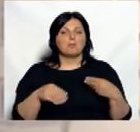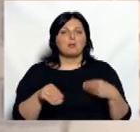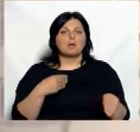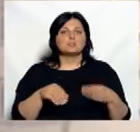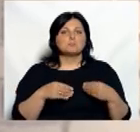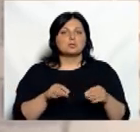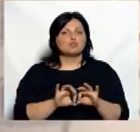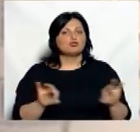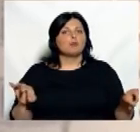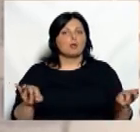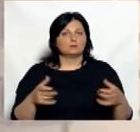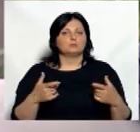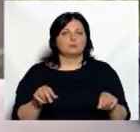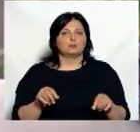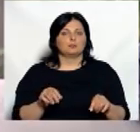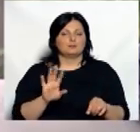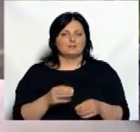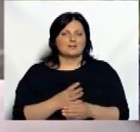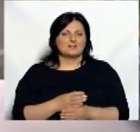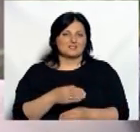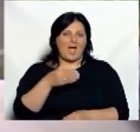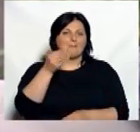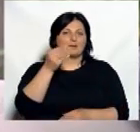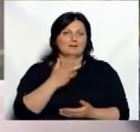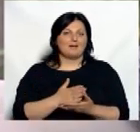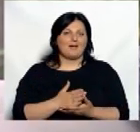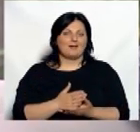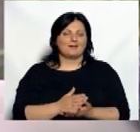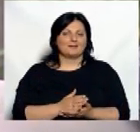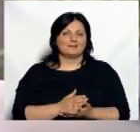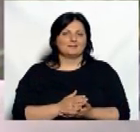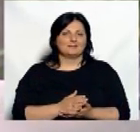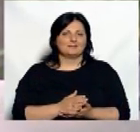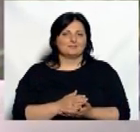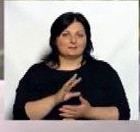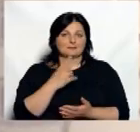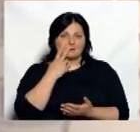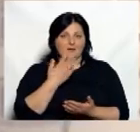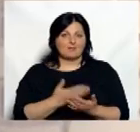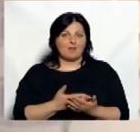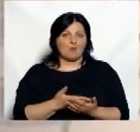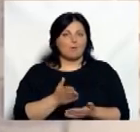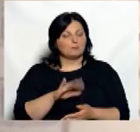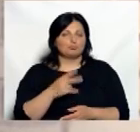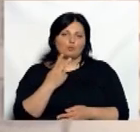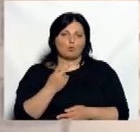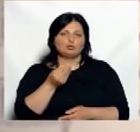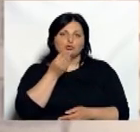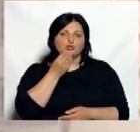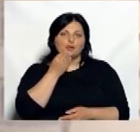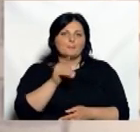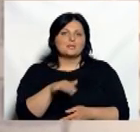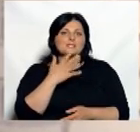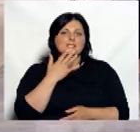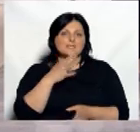პლასტმასის ძაბრი, შლანგი სადა? ძაბრია! არ არის კაცო ძაბრი. განახო? მაშინ 200 შეჭამე გეც, ციცაკიას.